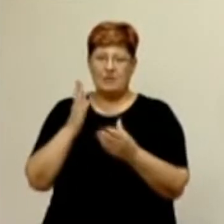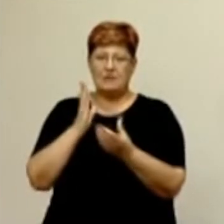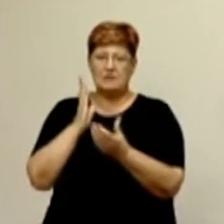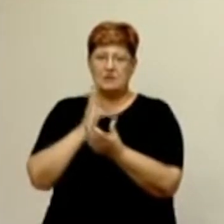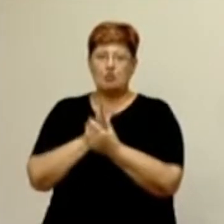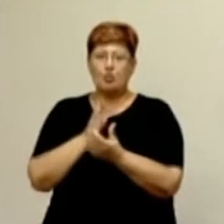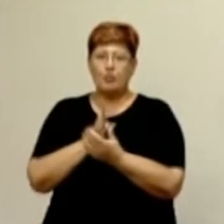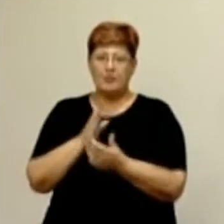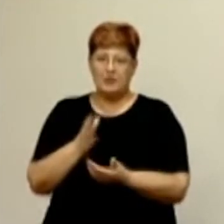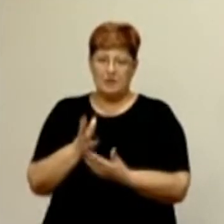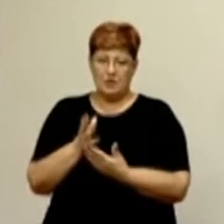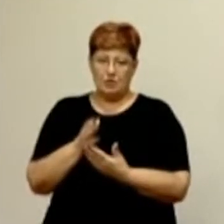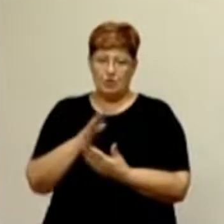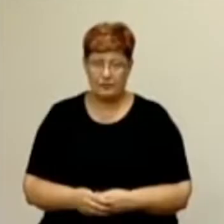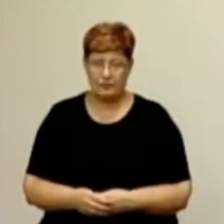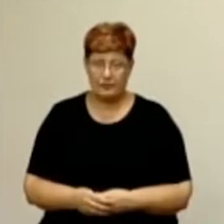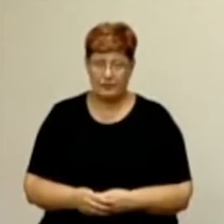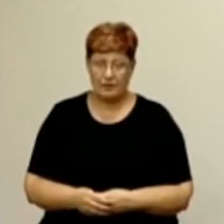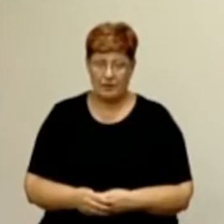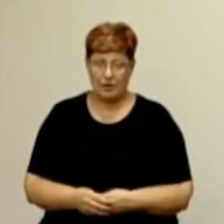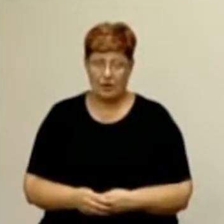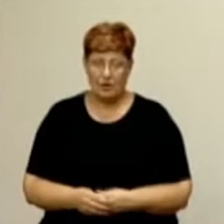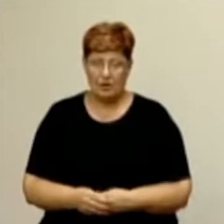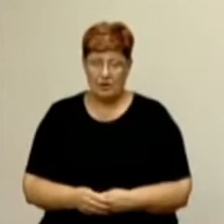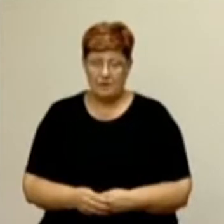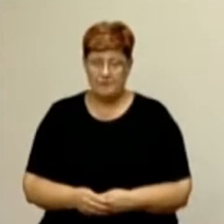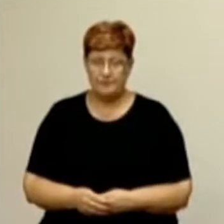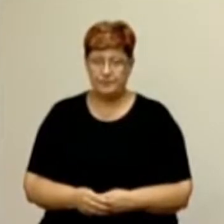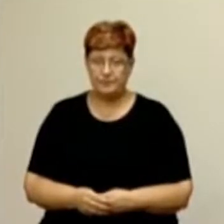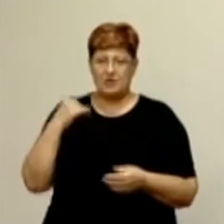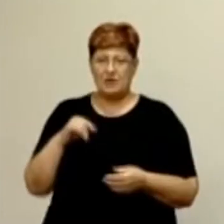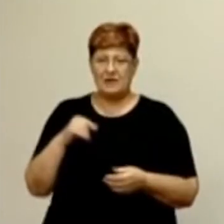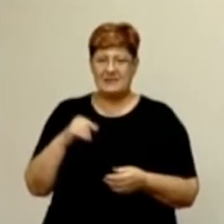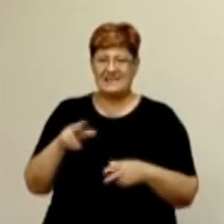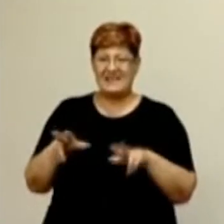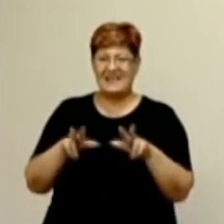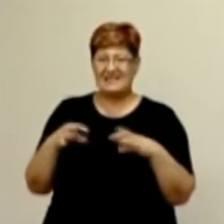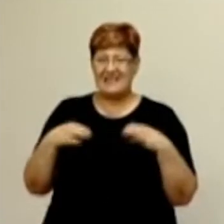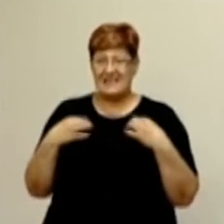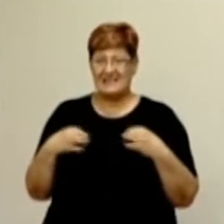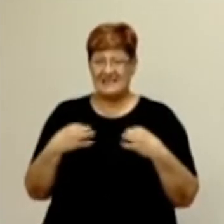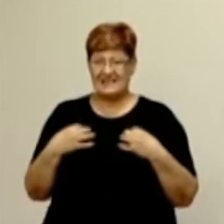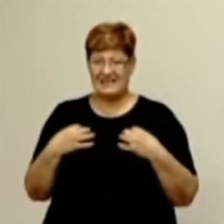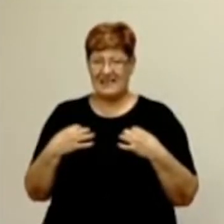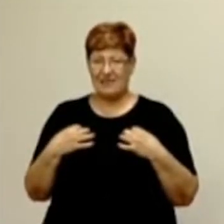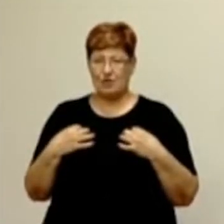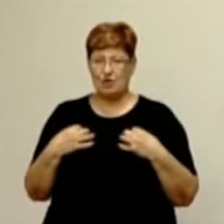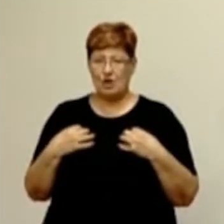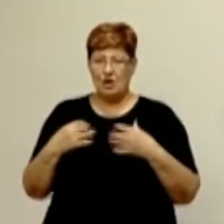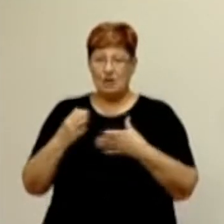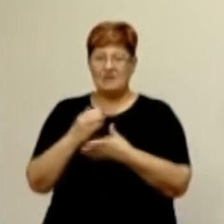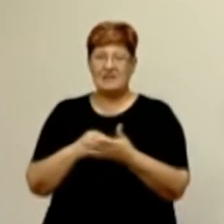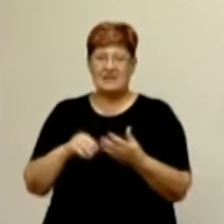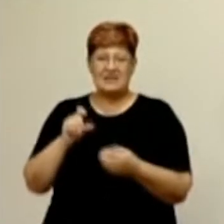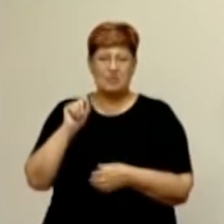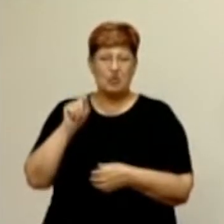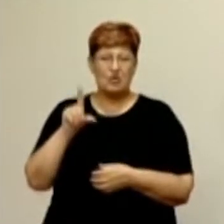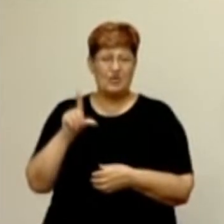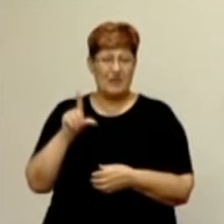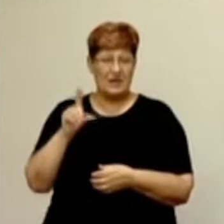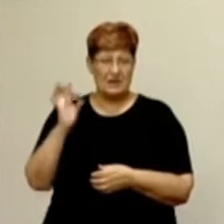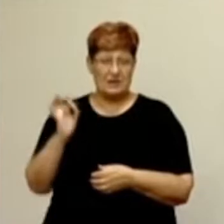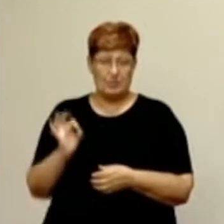dugogodišnjem začepljenju, on je hteo da ponudi predsedavajućem kao domaćinu u Vojvođanskom parlamentu svoju pomoć u rešavanju ovog